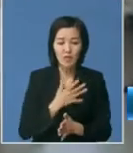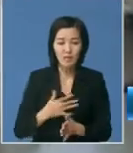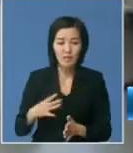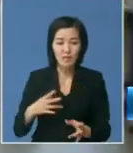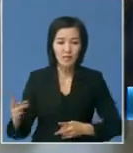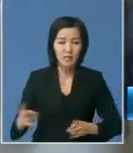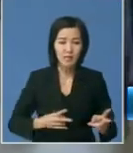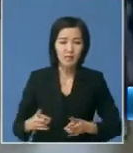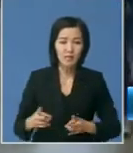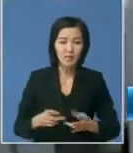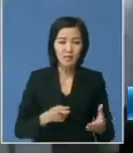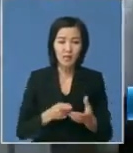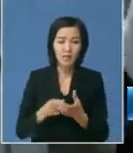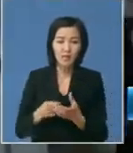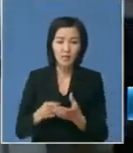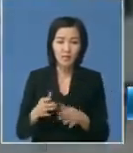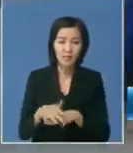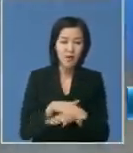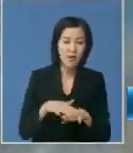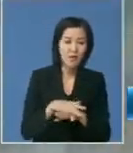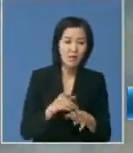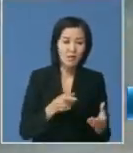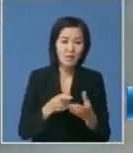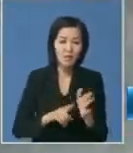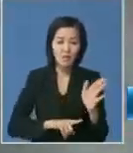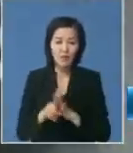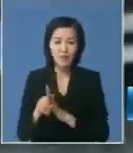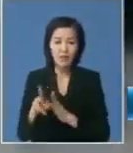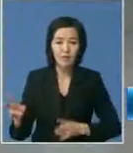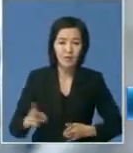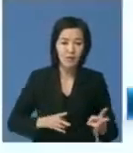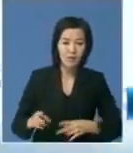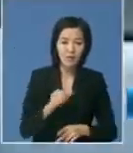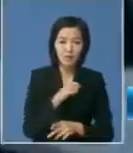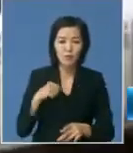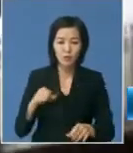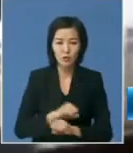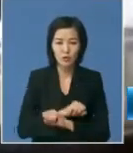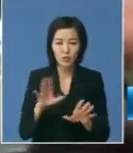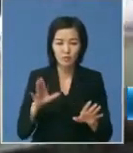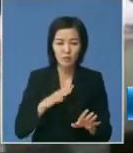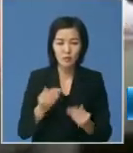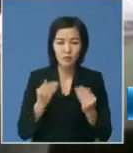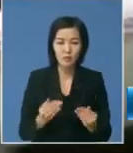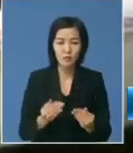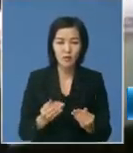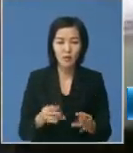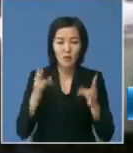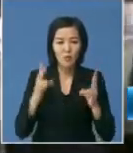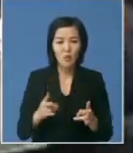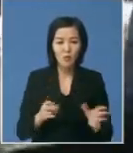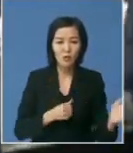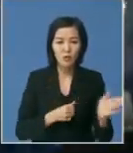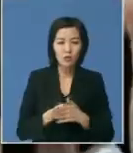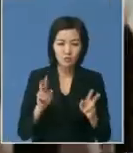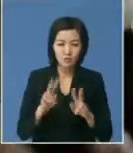алдымен автоматикалық қарудан бейбіт тұрғындарға оқ жаудырған, артынша ланкестердің бірі өзін жарып жіберген. Қазіргі уақытта оқиға орны жабылып,